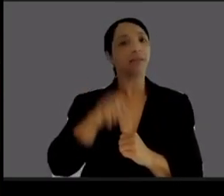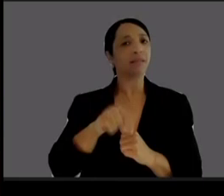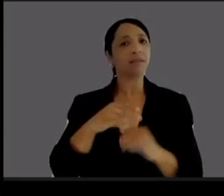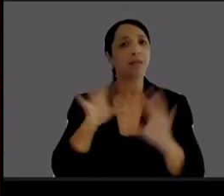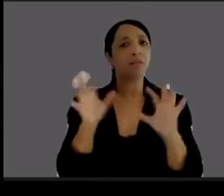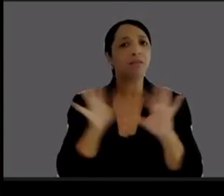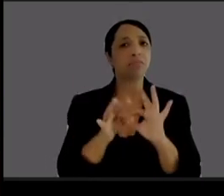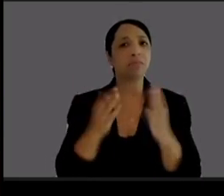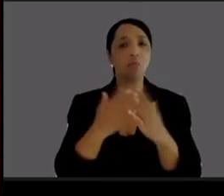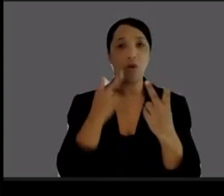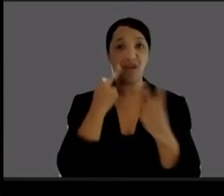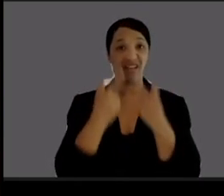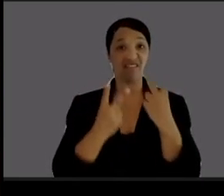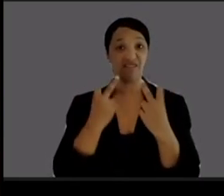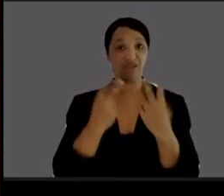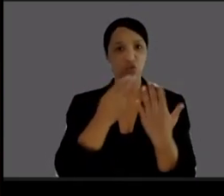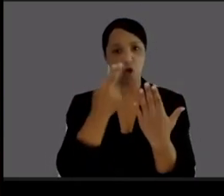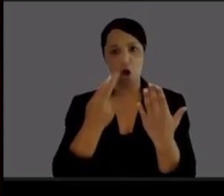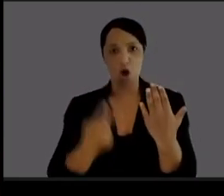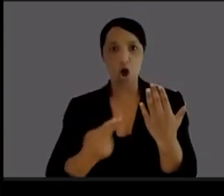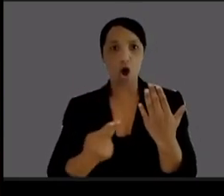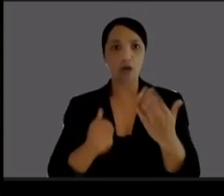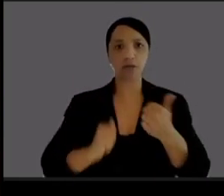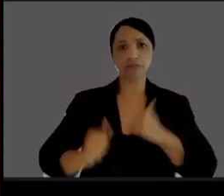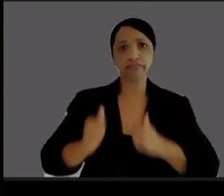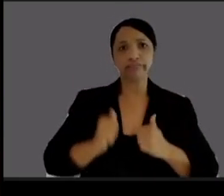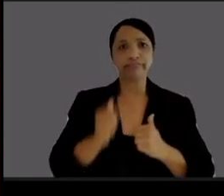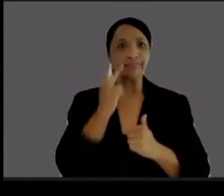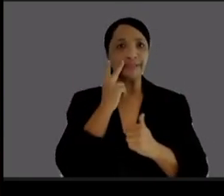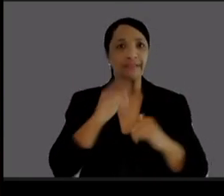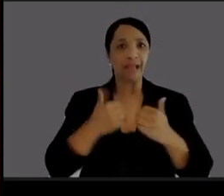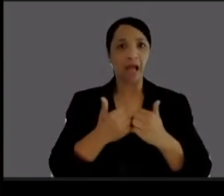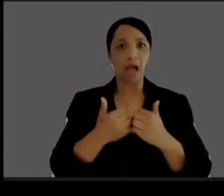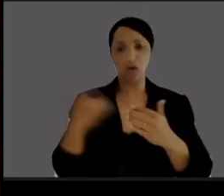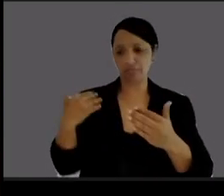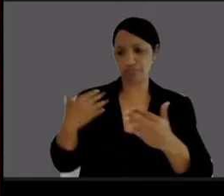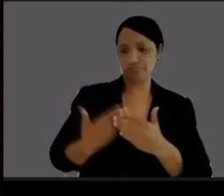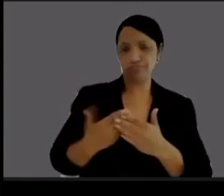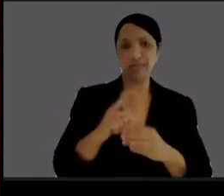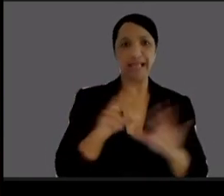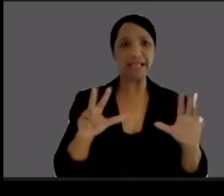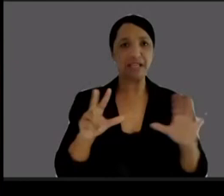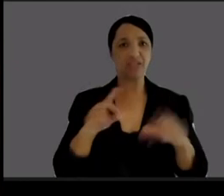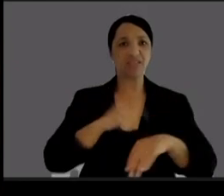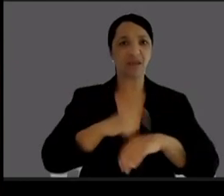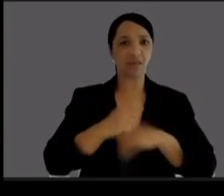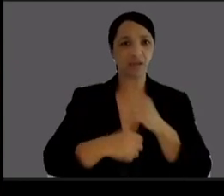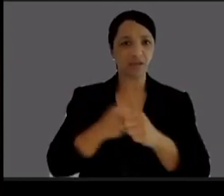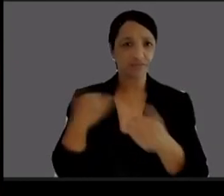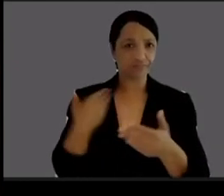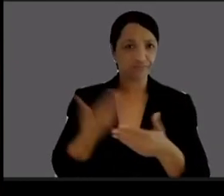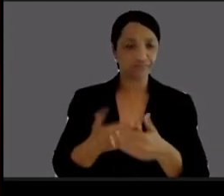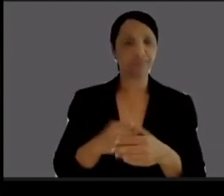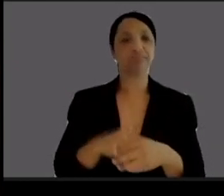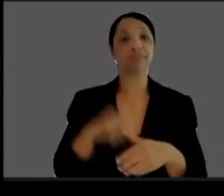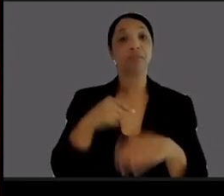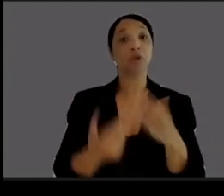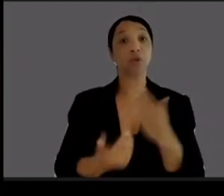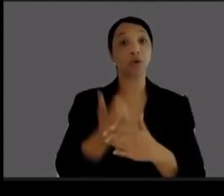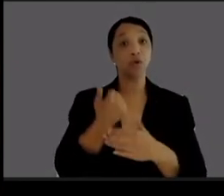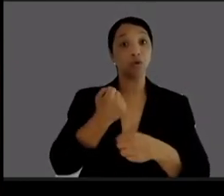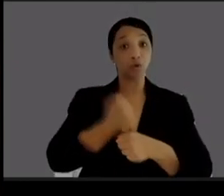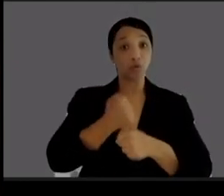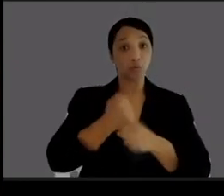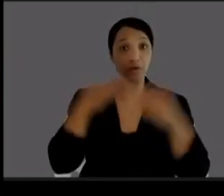京都で始まった当時は斬新で一歩変わった芸能でしたこの作品では有毛